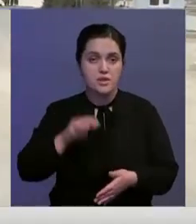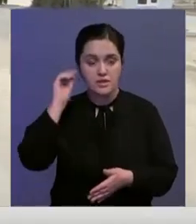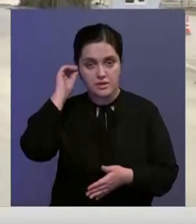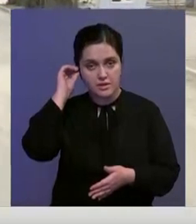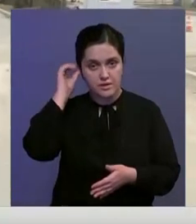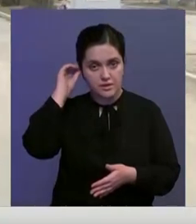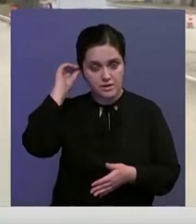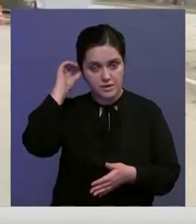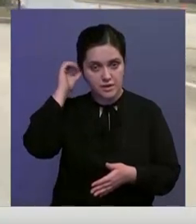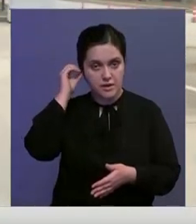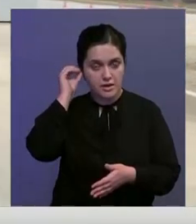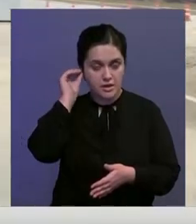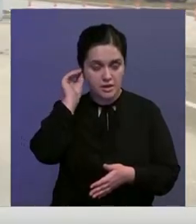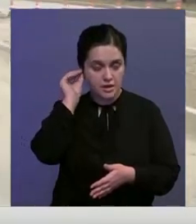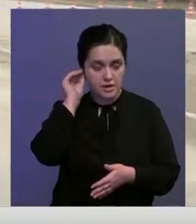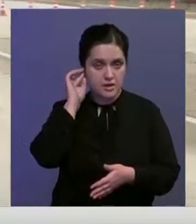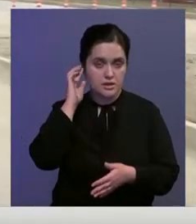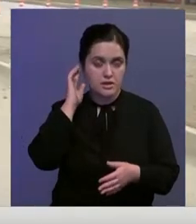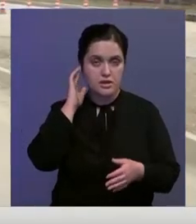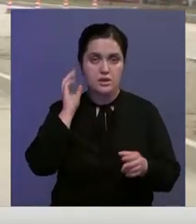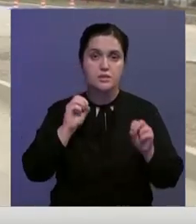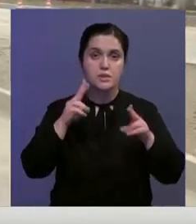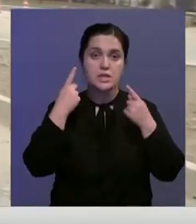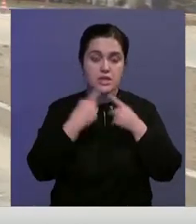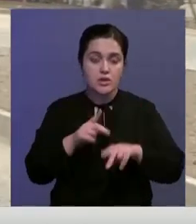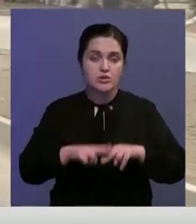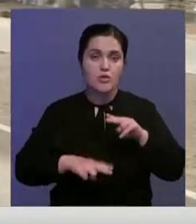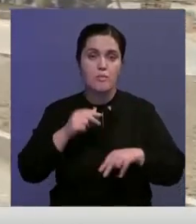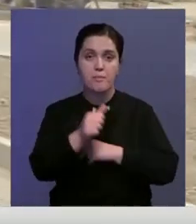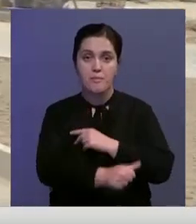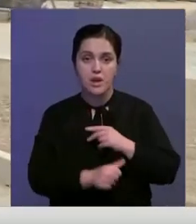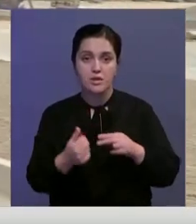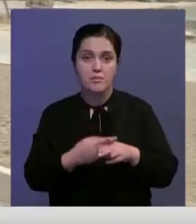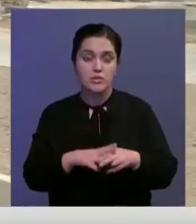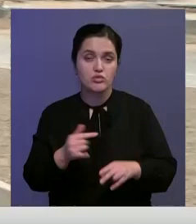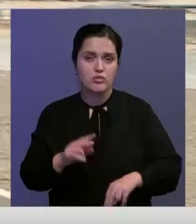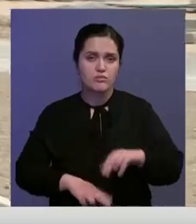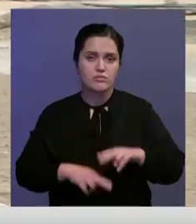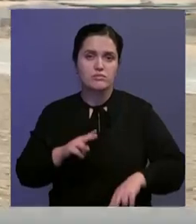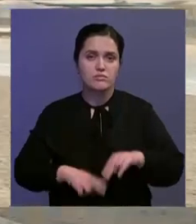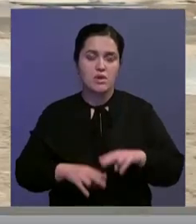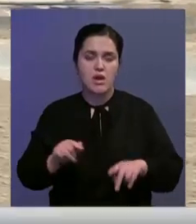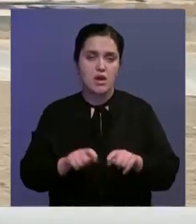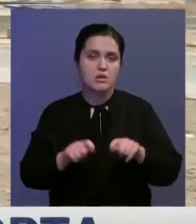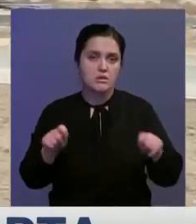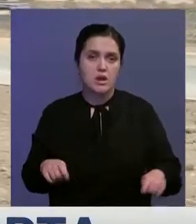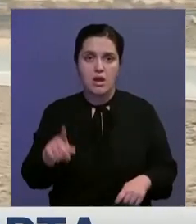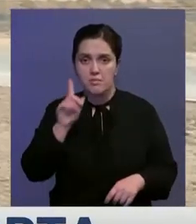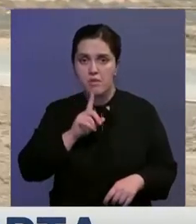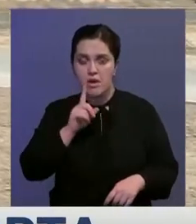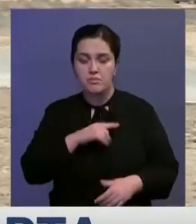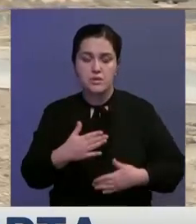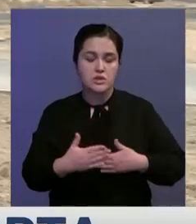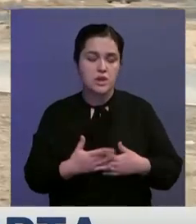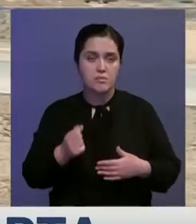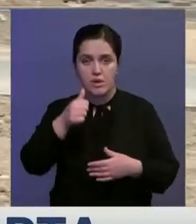усыпана спецтехникой и стройматериалами. Строительство воздушной гавани в самом разгаре. И об открытии, по крайней мере, в ближайшие